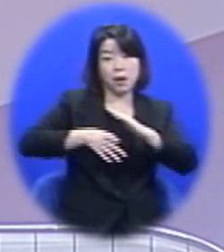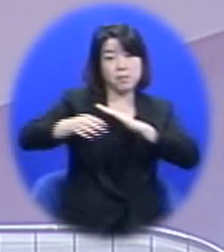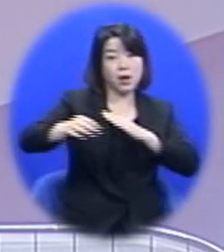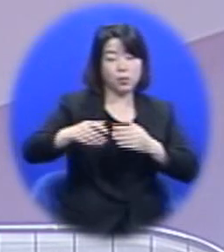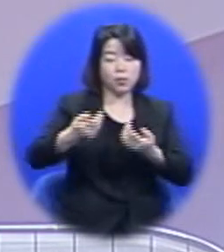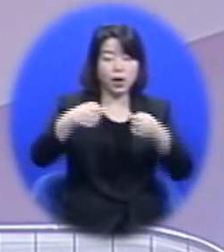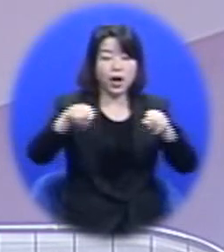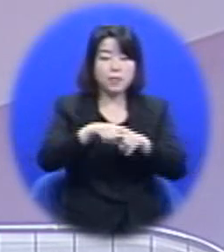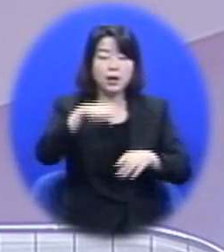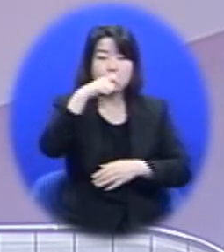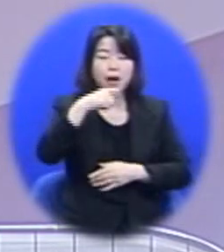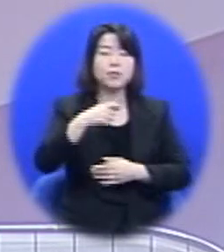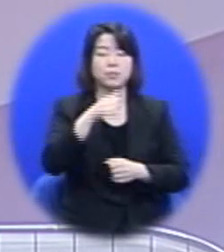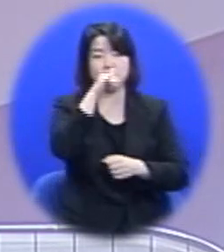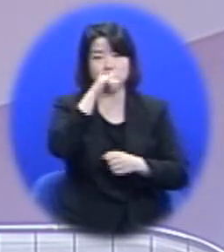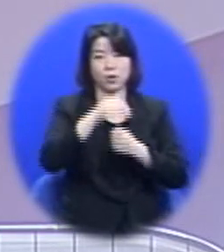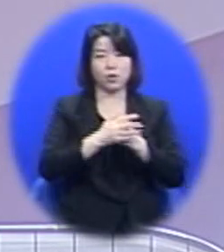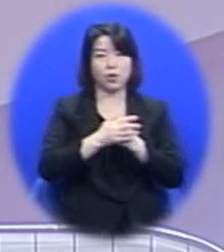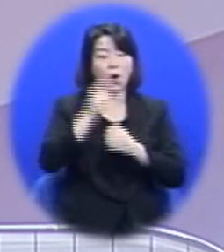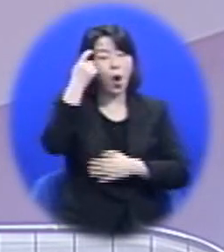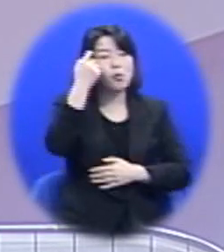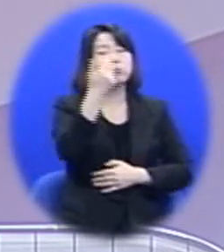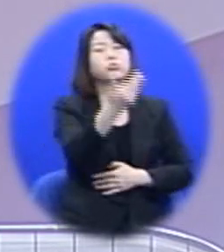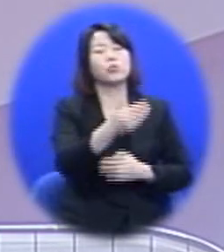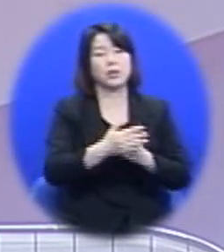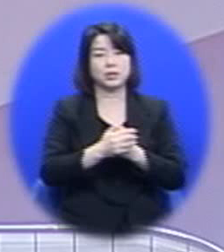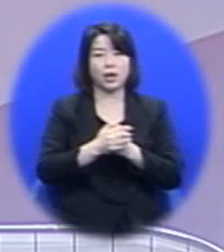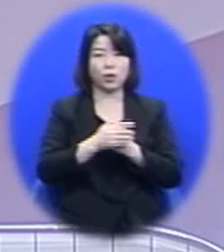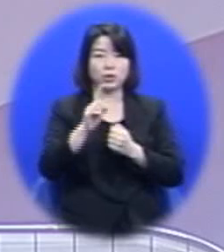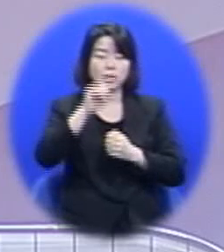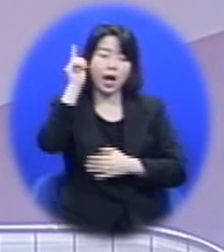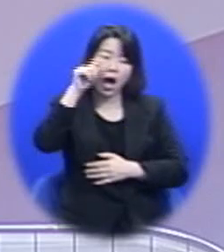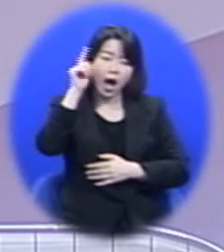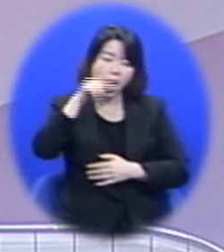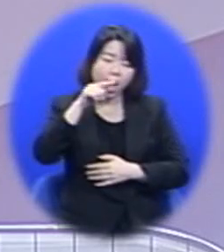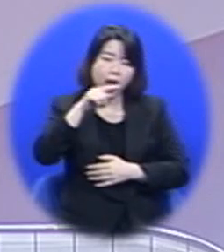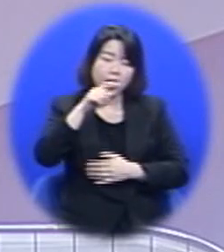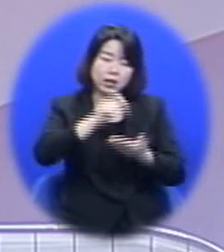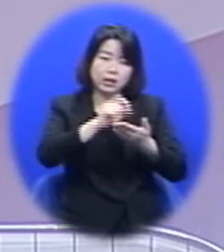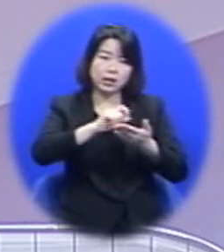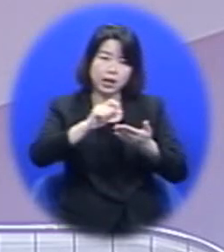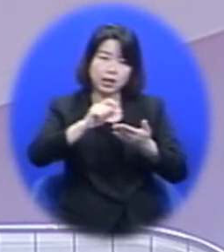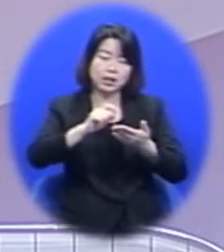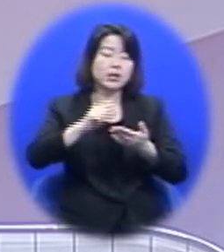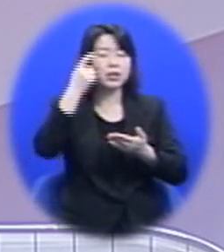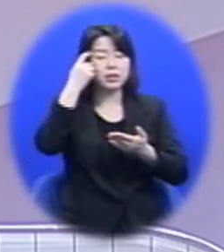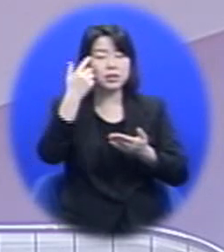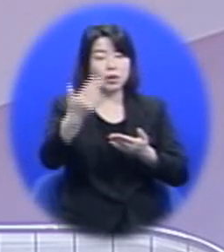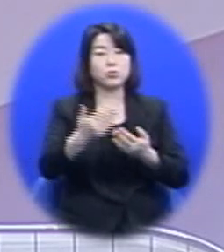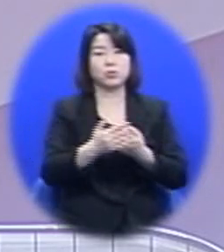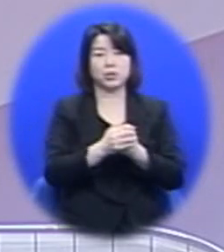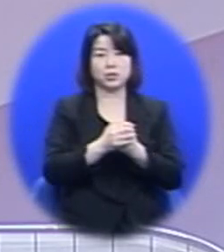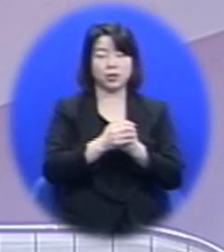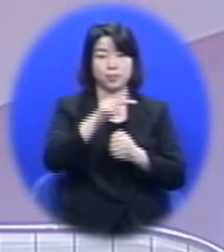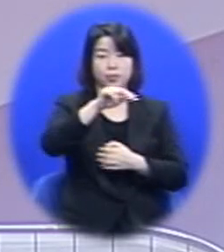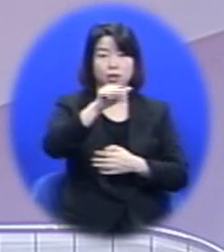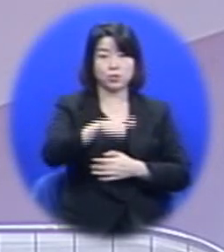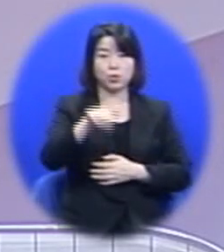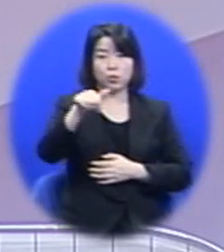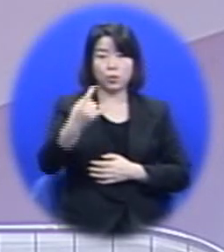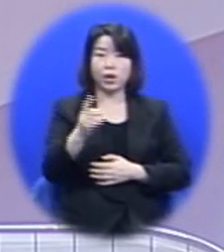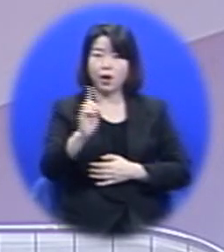모든 속해원이 매일 하루도 빠짐없이 일기를 다 쓰실 수 있었느냐. 속해 안에 어느